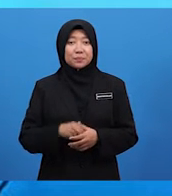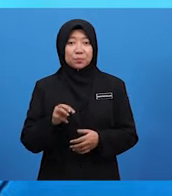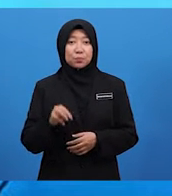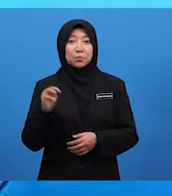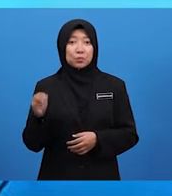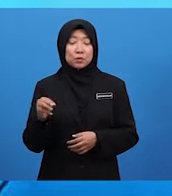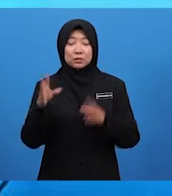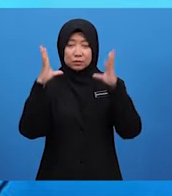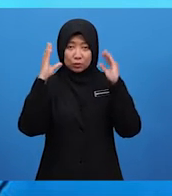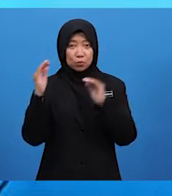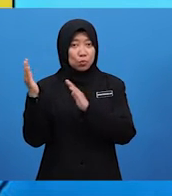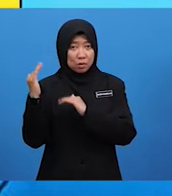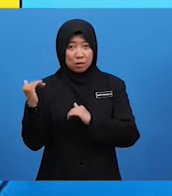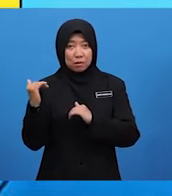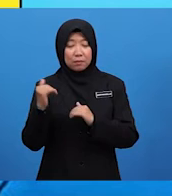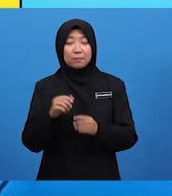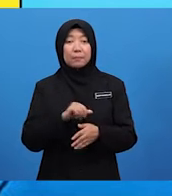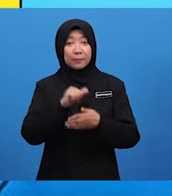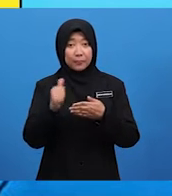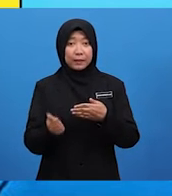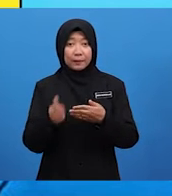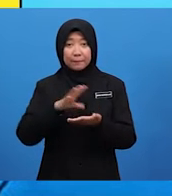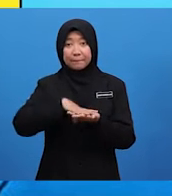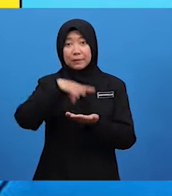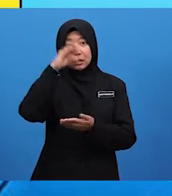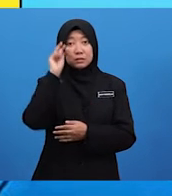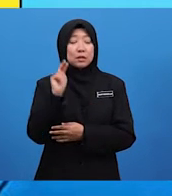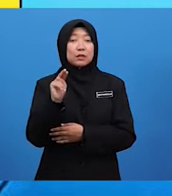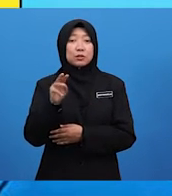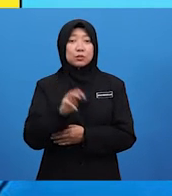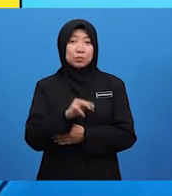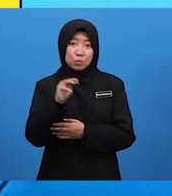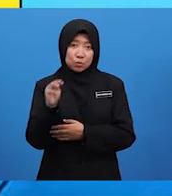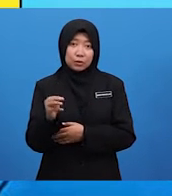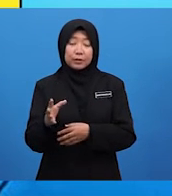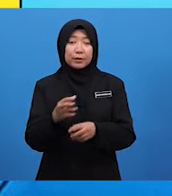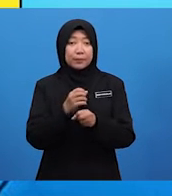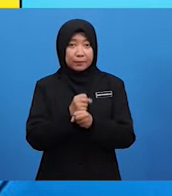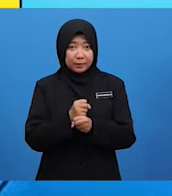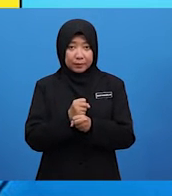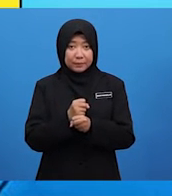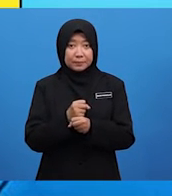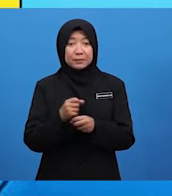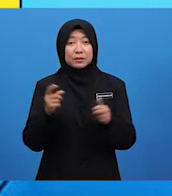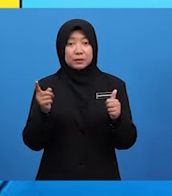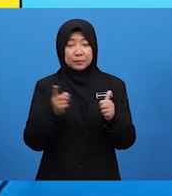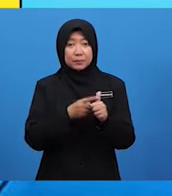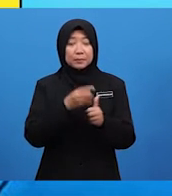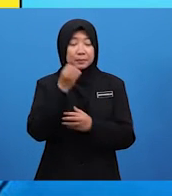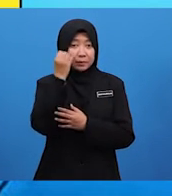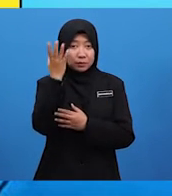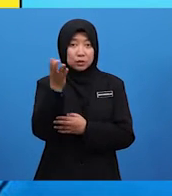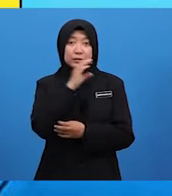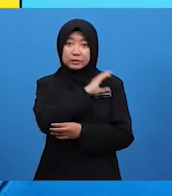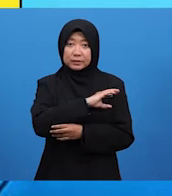Murid-murid, cikgu harap pada akhir pembelajaran nanti, murid-murid akan dapat pertama,